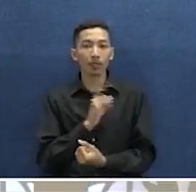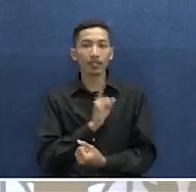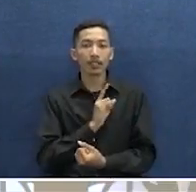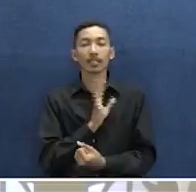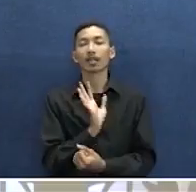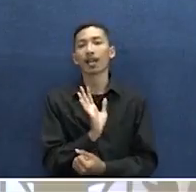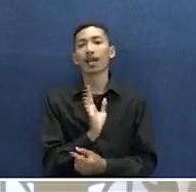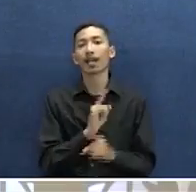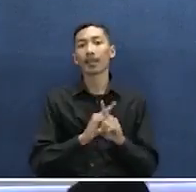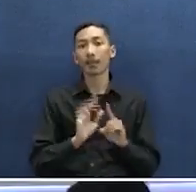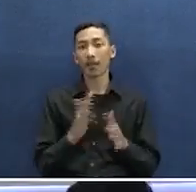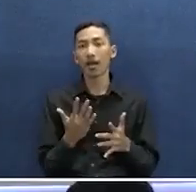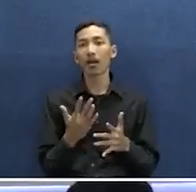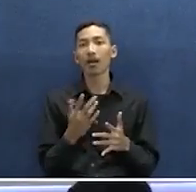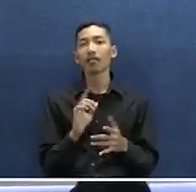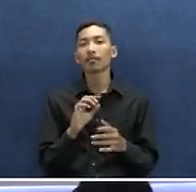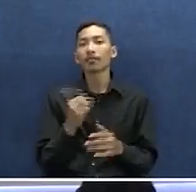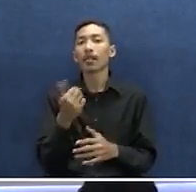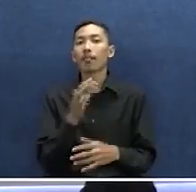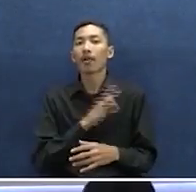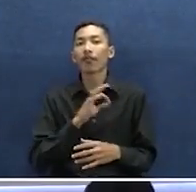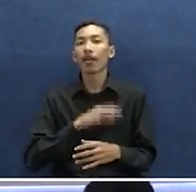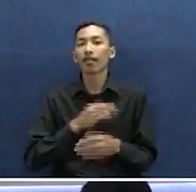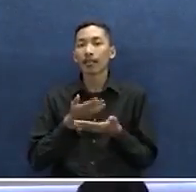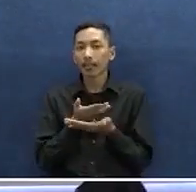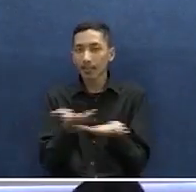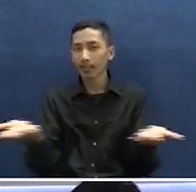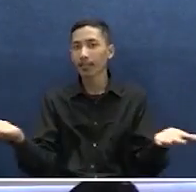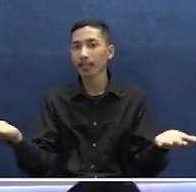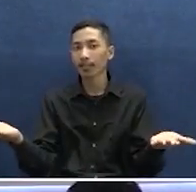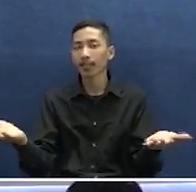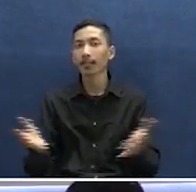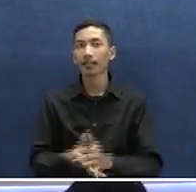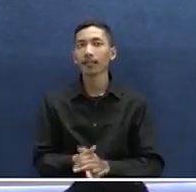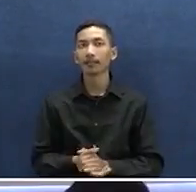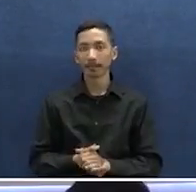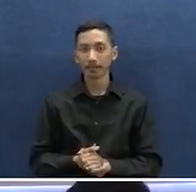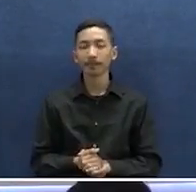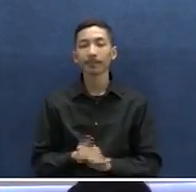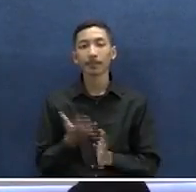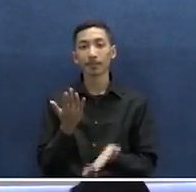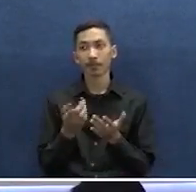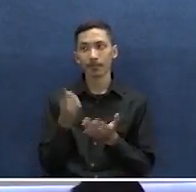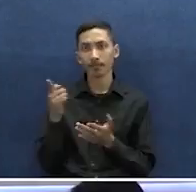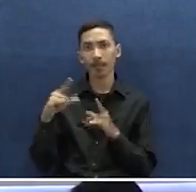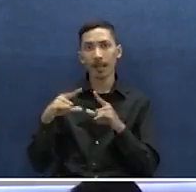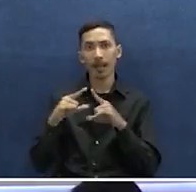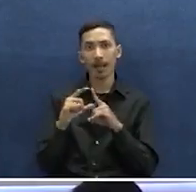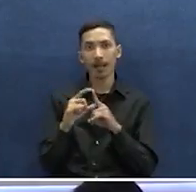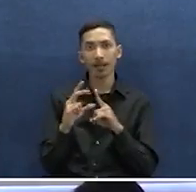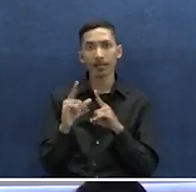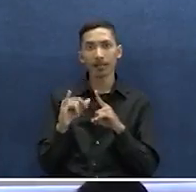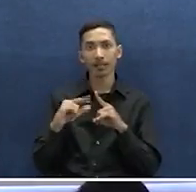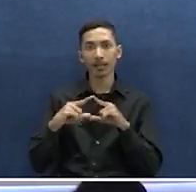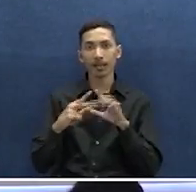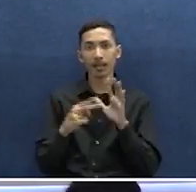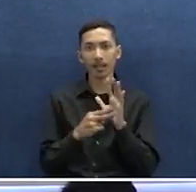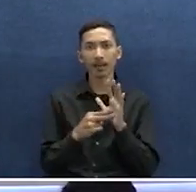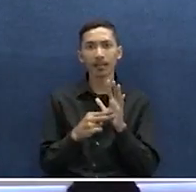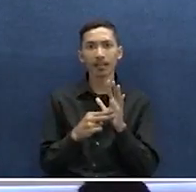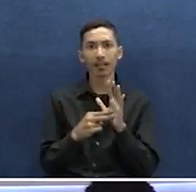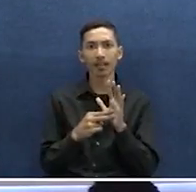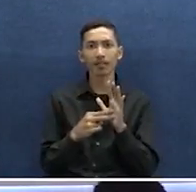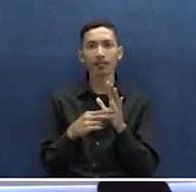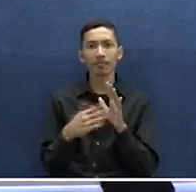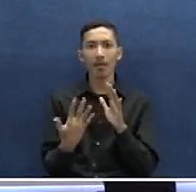tapi juga bisa berguna juga buat orang-orang di sekitar kita betul buat Adrian gimana nih kayak banyak bule-bule memberesi video film